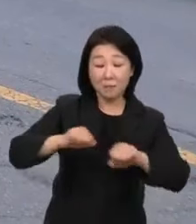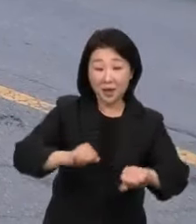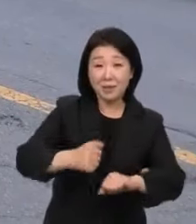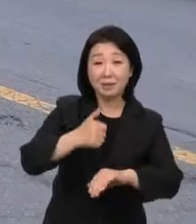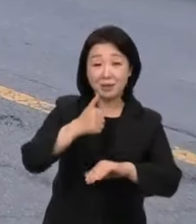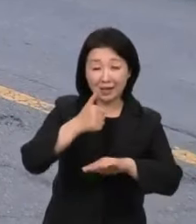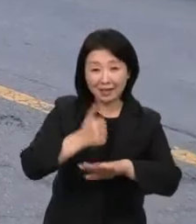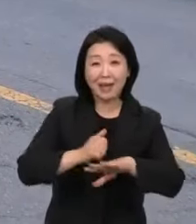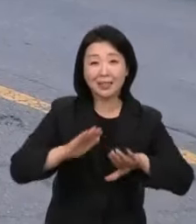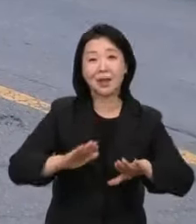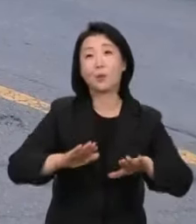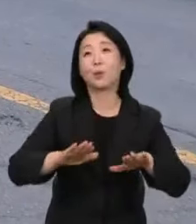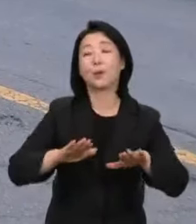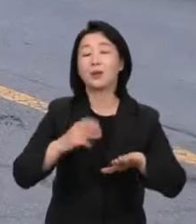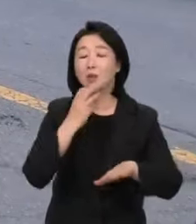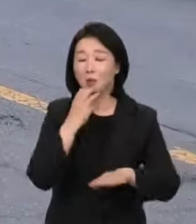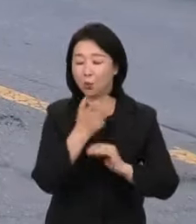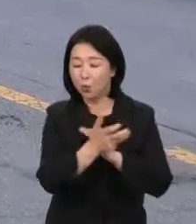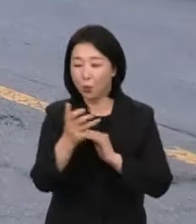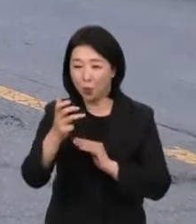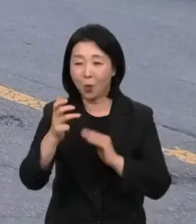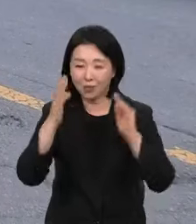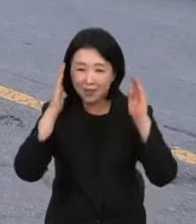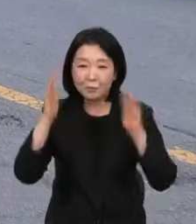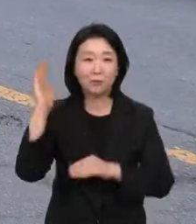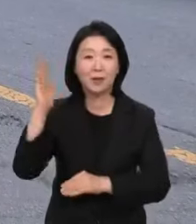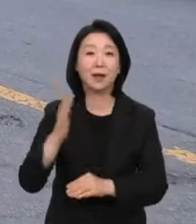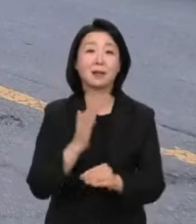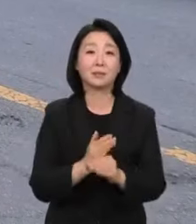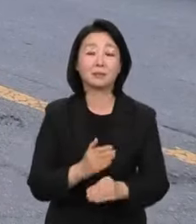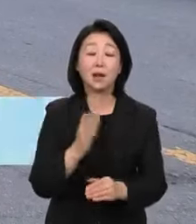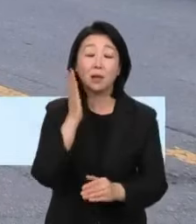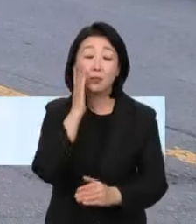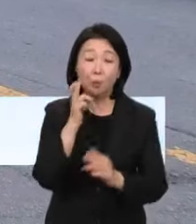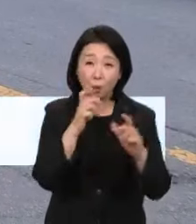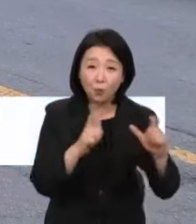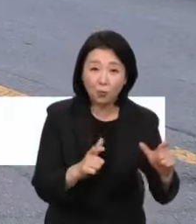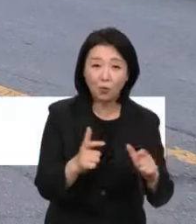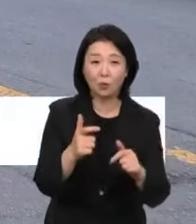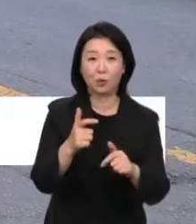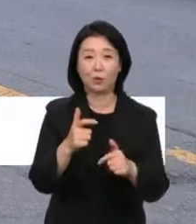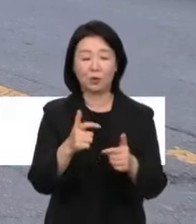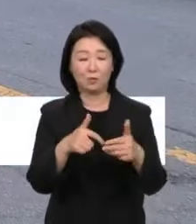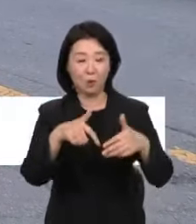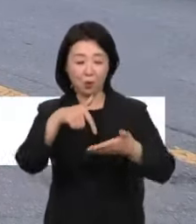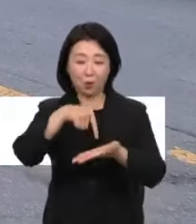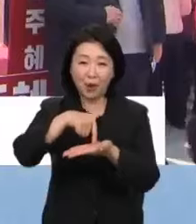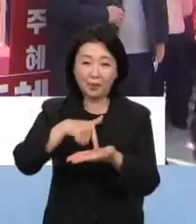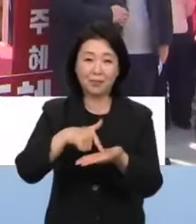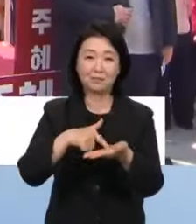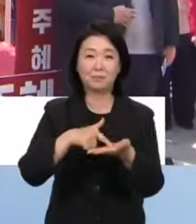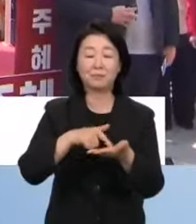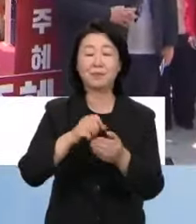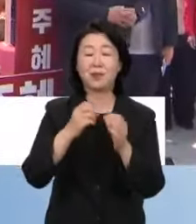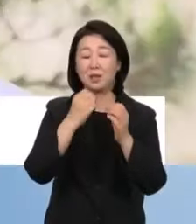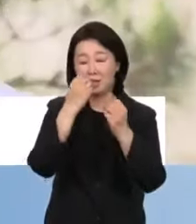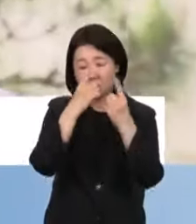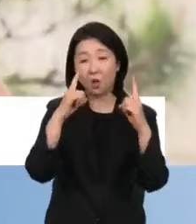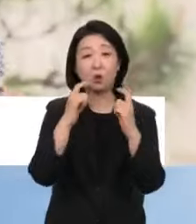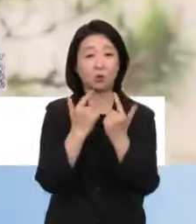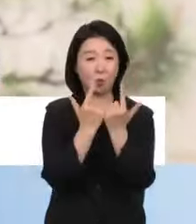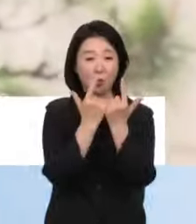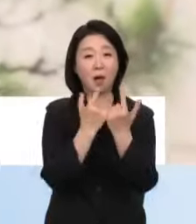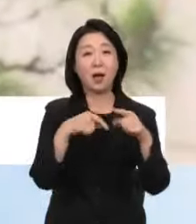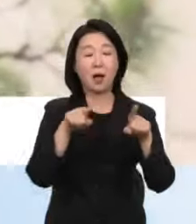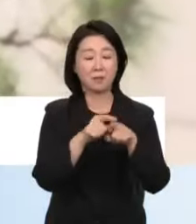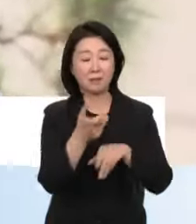오늘 한 위원장은 서울을 집중 공략했습니다. 이 도봉구를 시작으로 광진, 성동구 등 15군데를 돌았는데요. 하루 종일